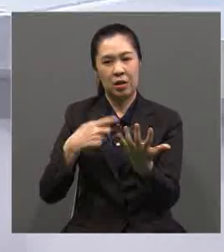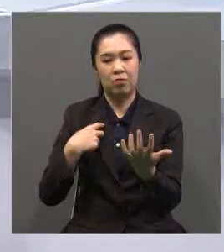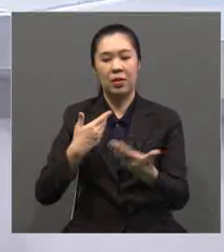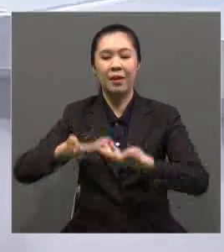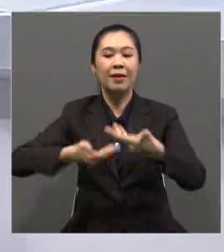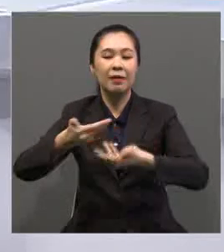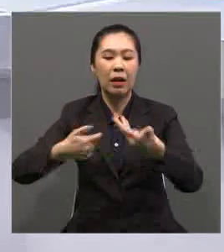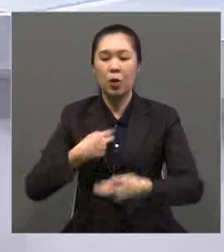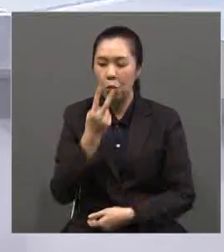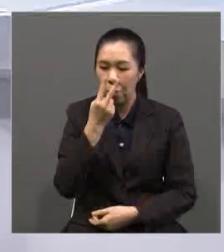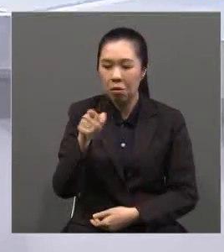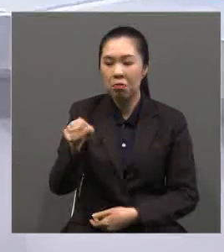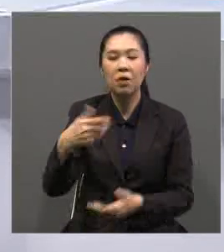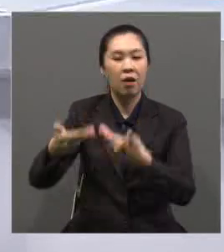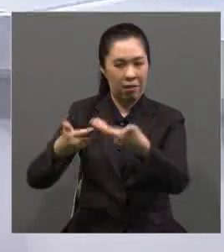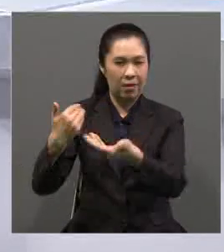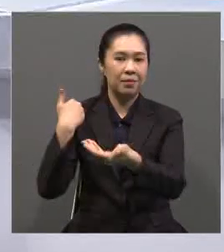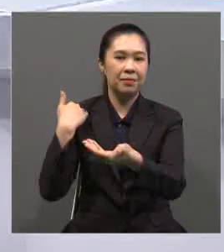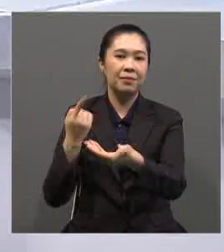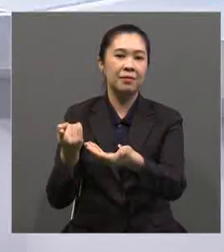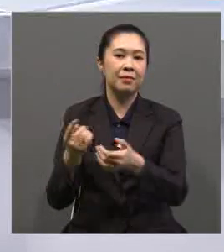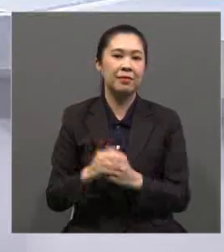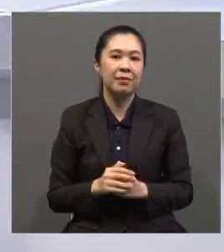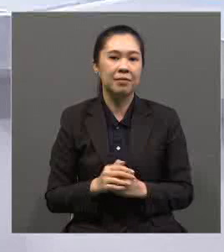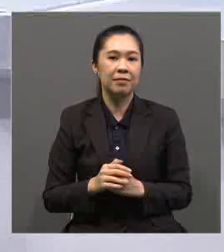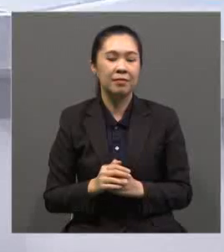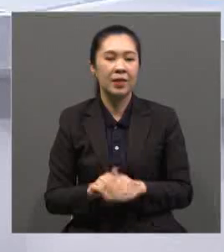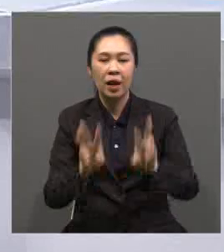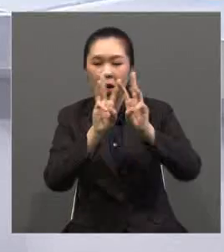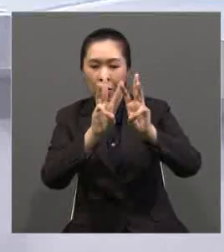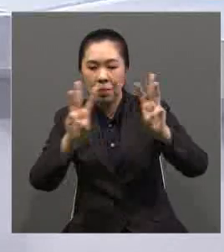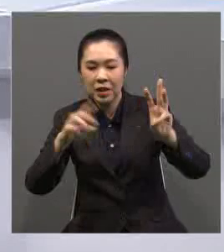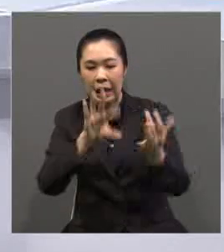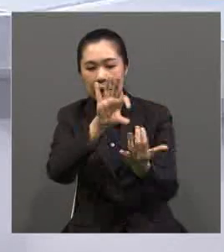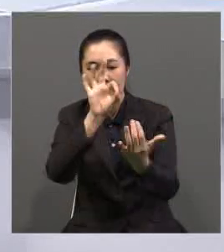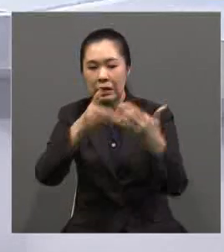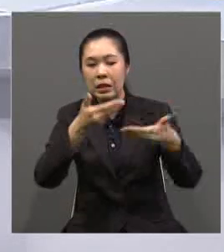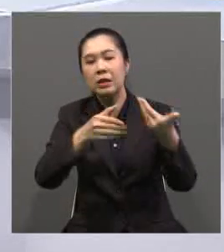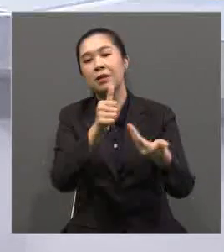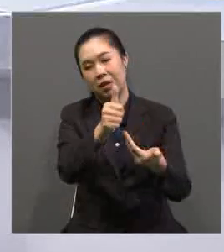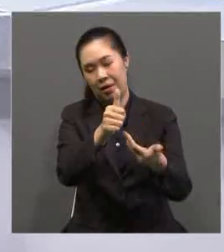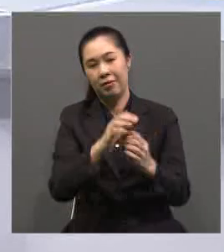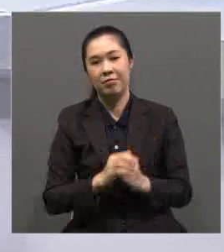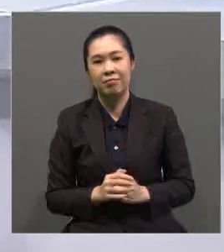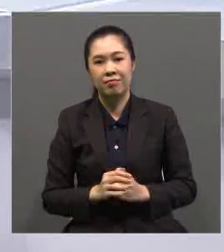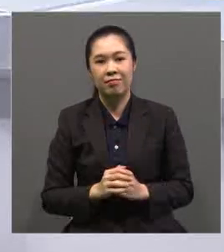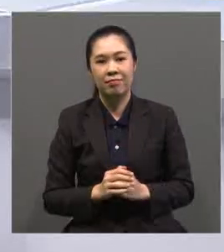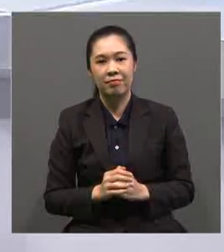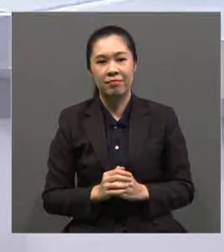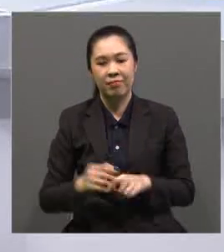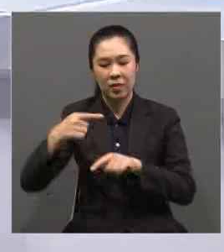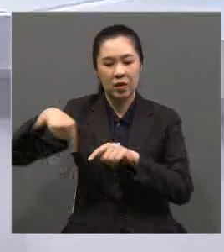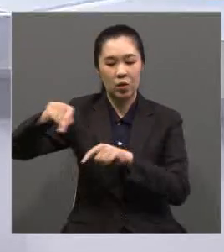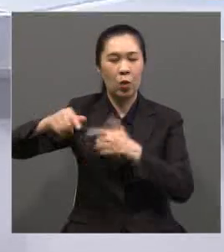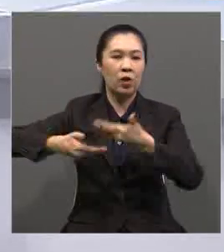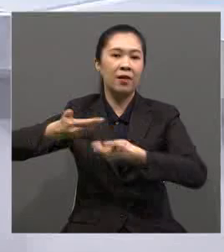ปตามตลาดก็เห็นขายหรือว่าในขายออนไลน์ก็มีให้เลือกเยอะแยะมากมายหลายเจ้าเหมือนกัน ใกล้ๆสน.ห้วยขวาง